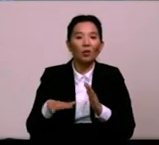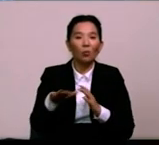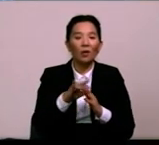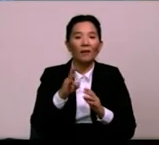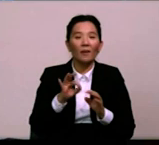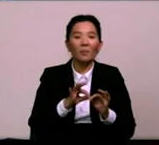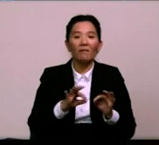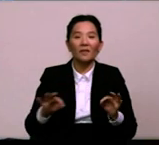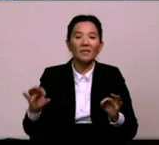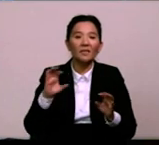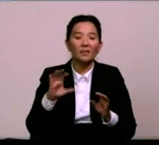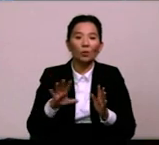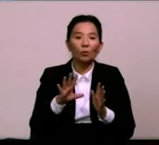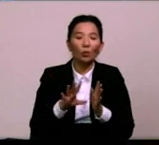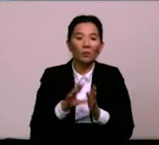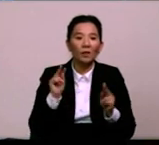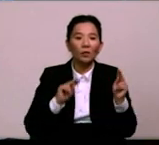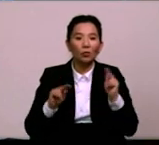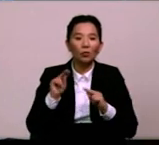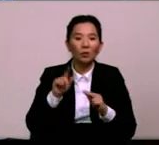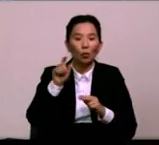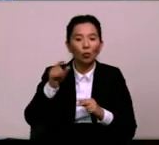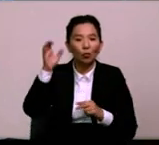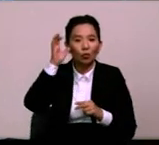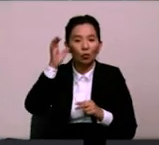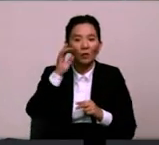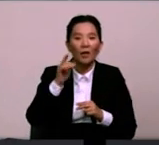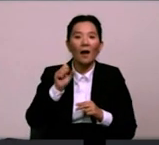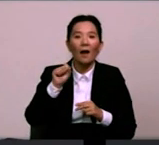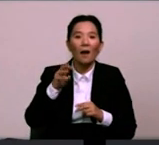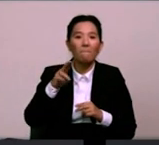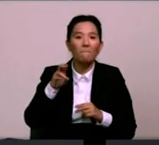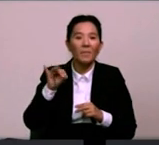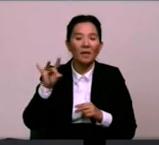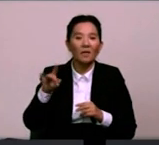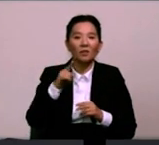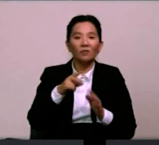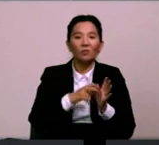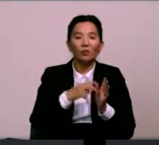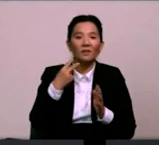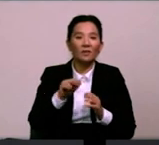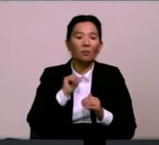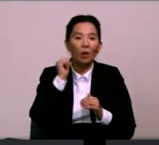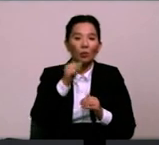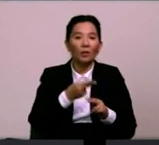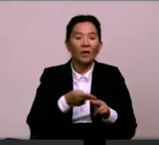проводник с током изучил Ампер в 1820